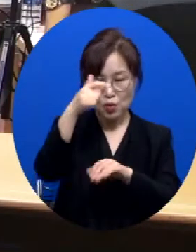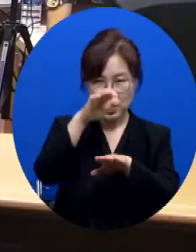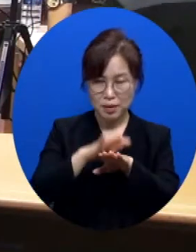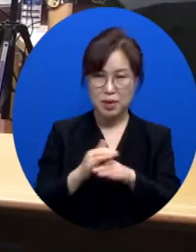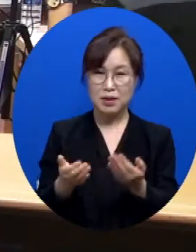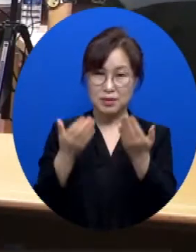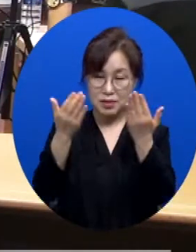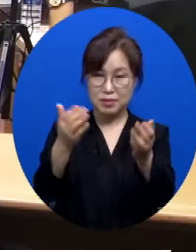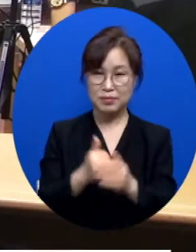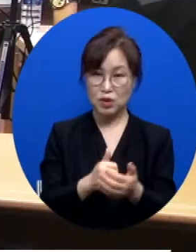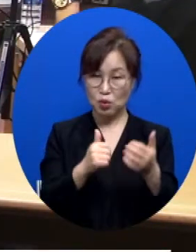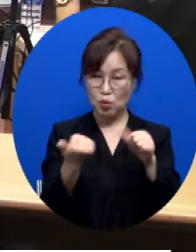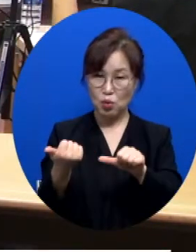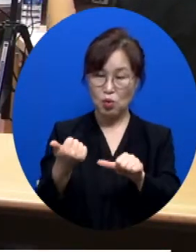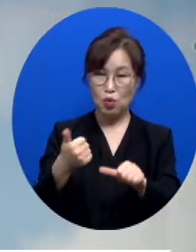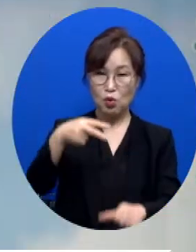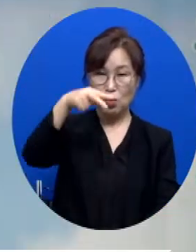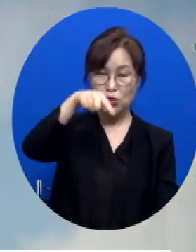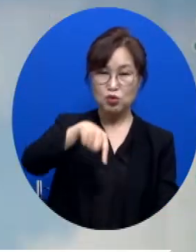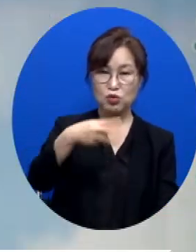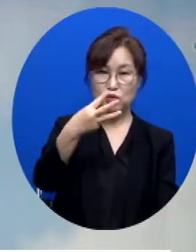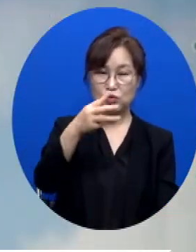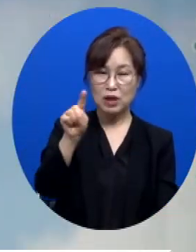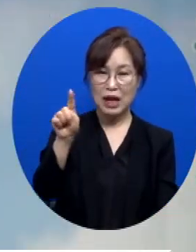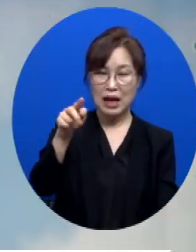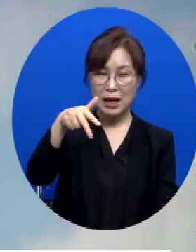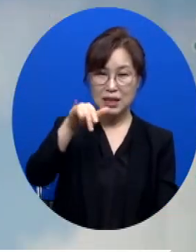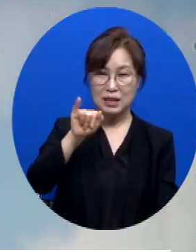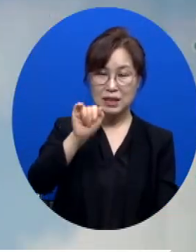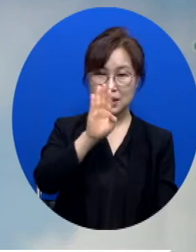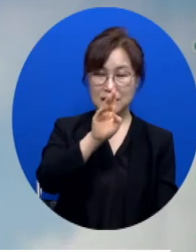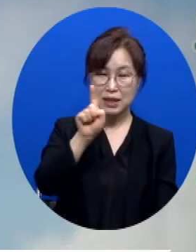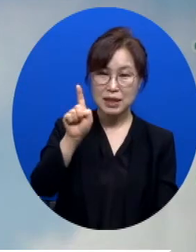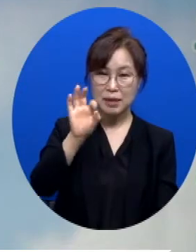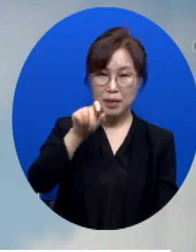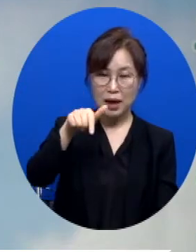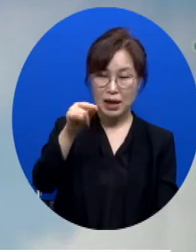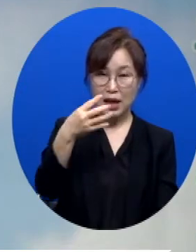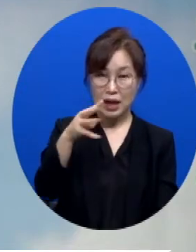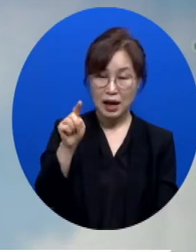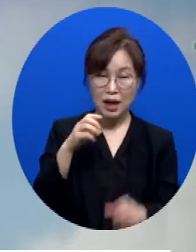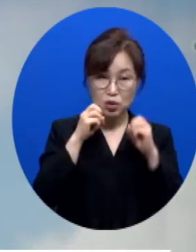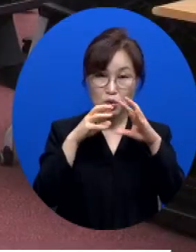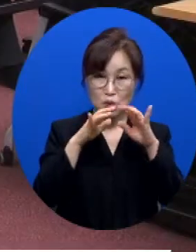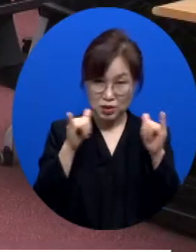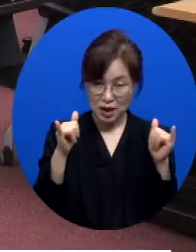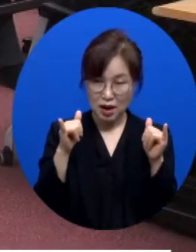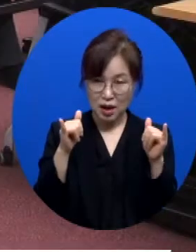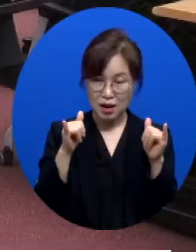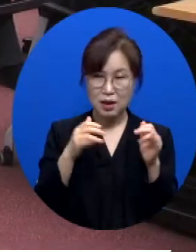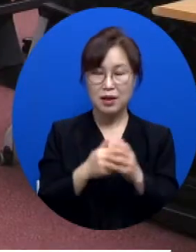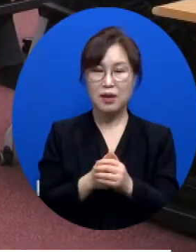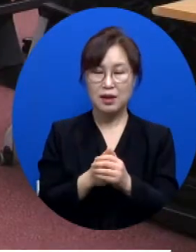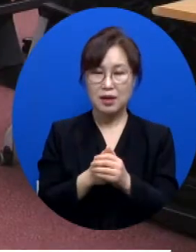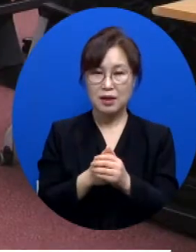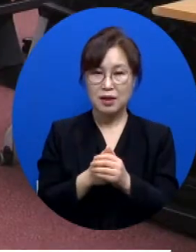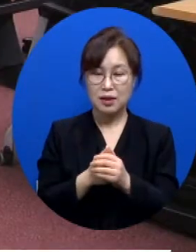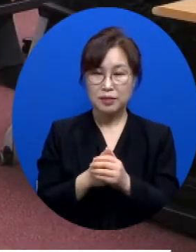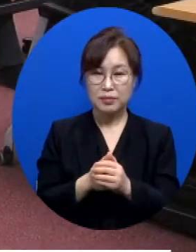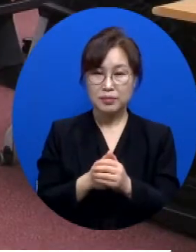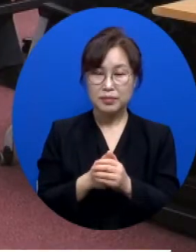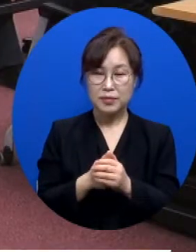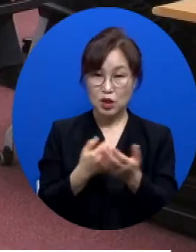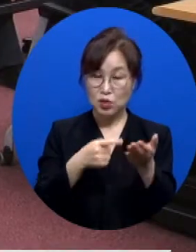고 수라지 방게라 선교사를 추모하는 예배에서 광림교회 김정성 목사가 우리는 더 이상 슬프지 않습니다를